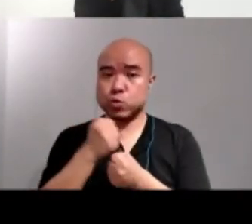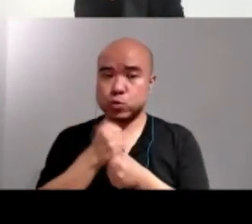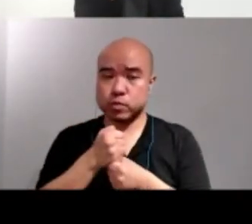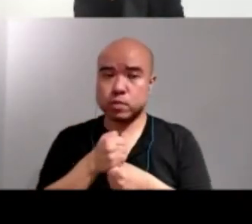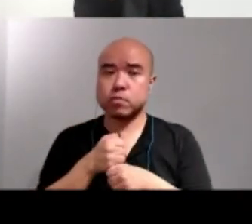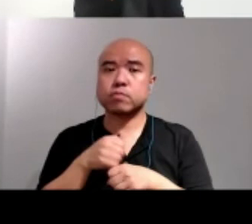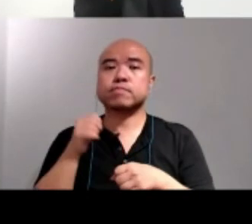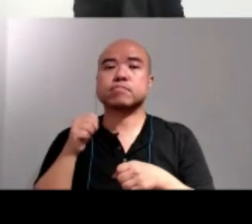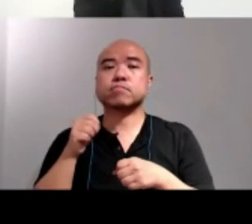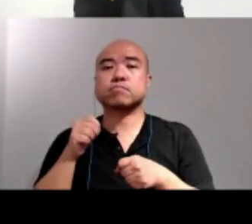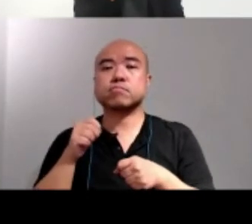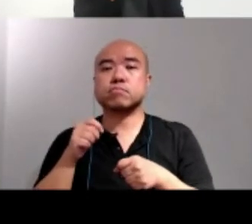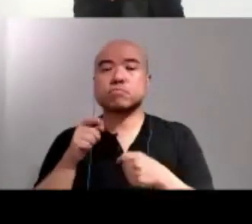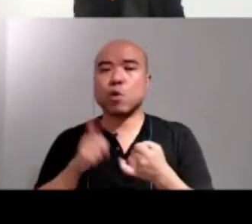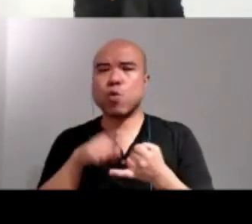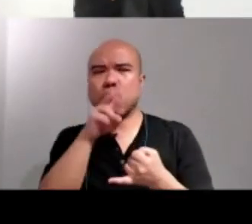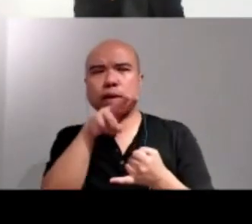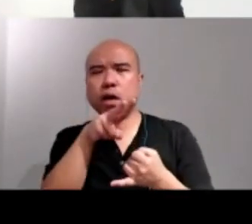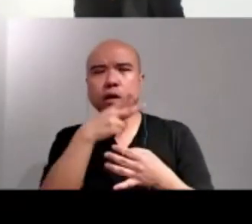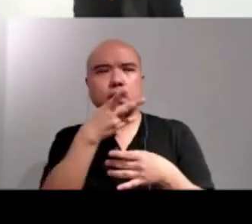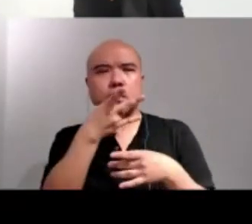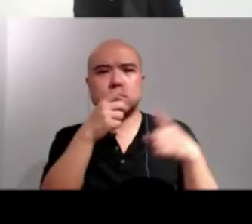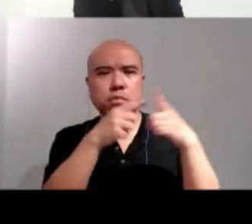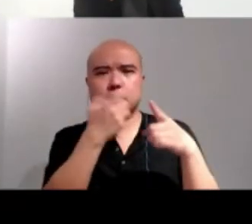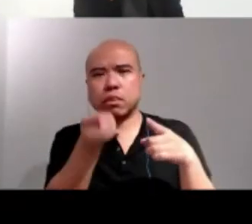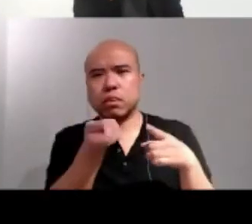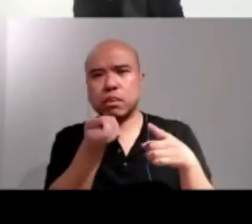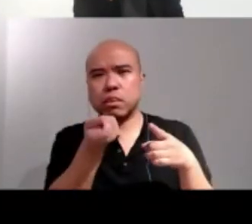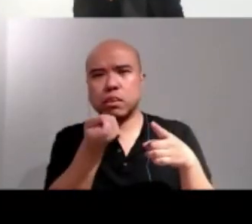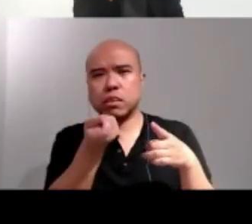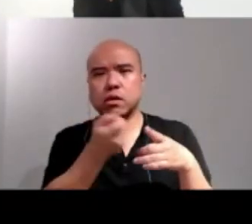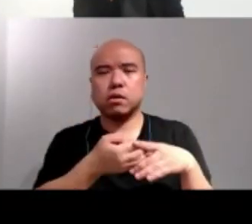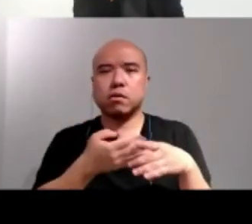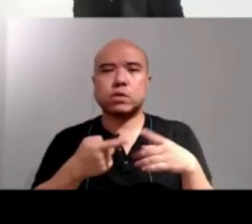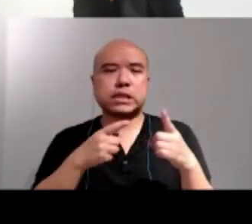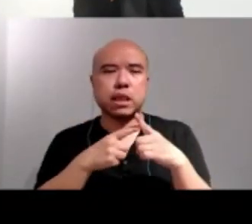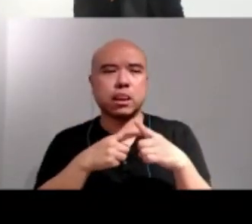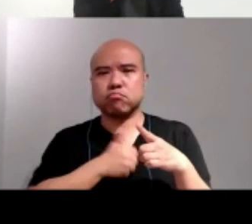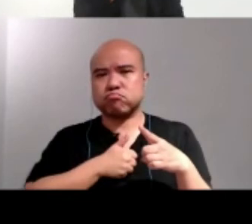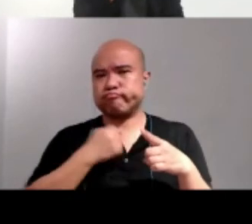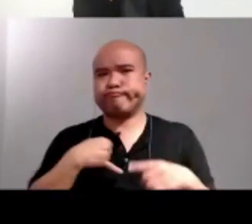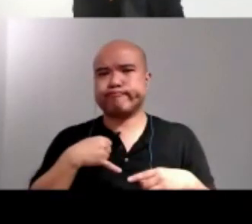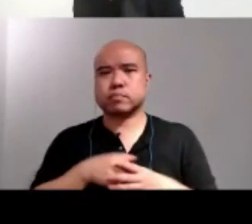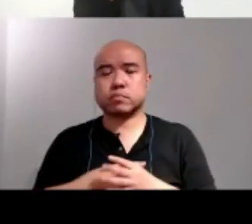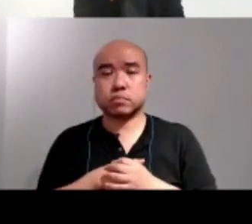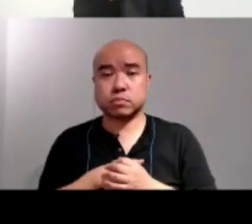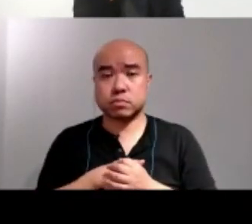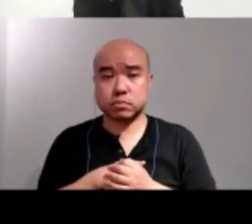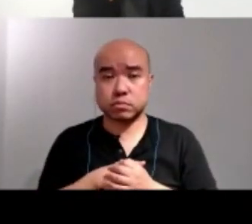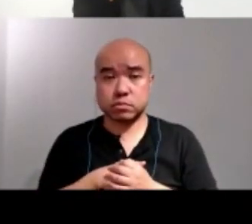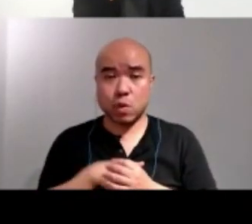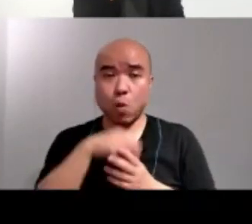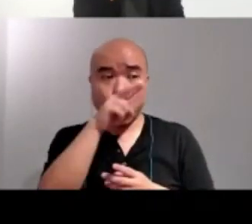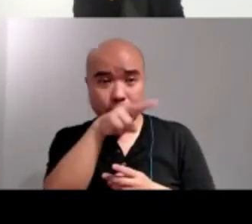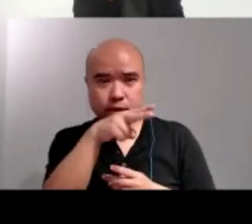最後我哋發覺人手實在有限，我哋十幾個人嘅手真係唔夠，所以我哋揾咗一啲 active 嘅